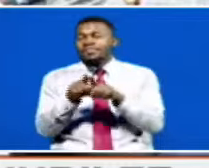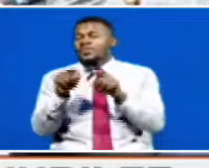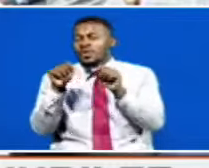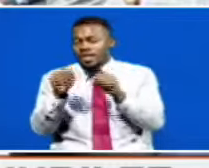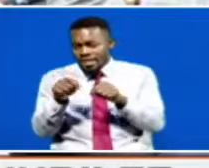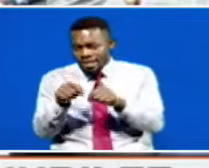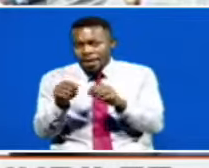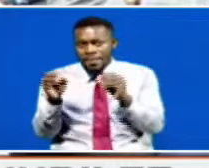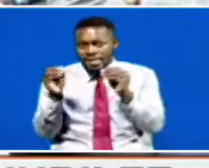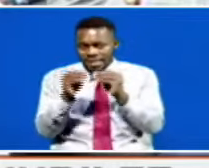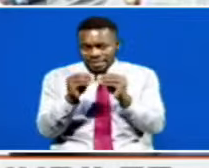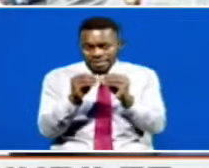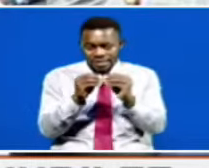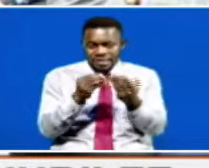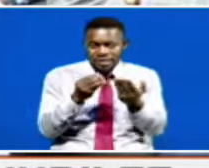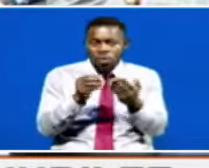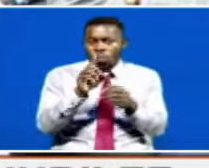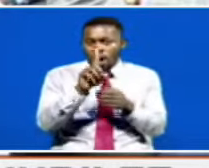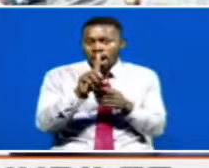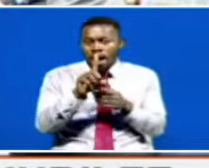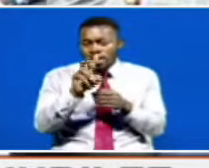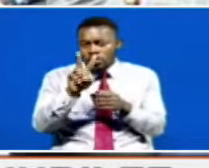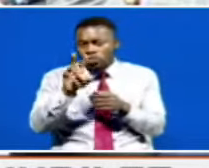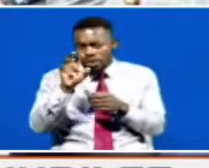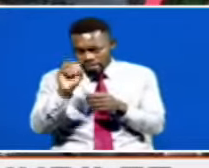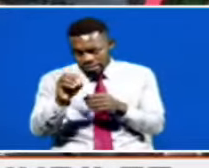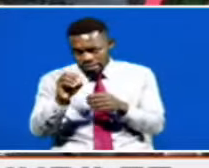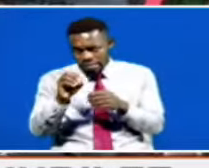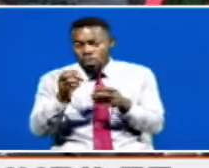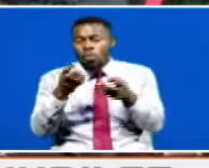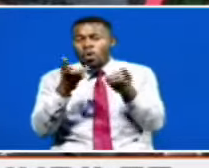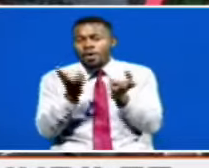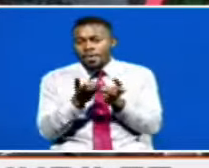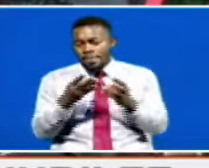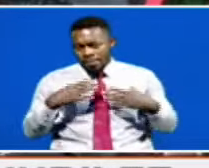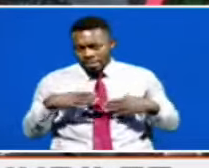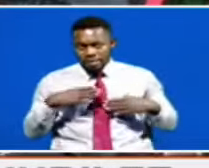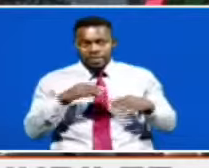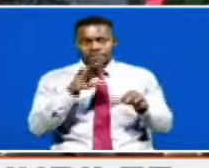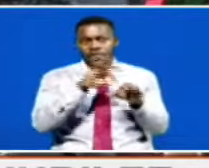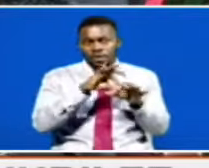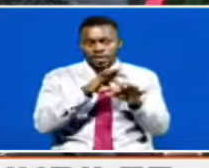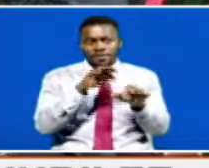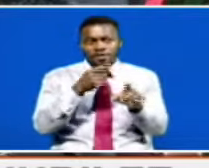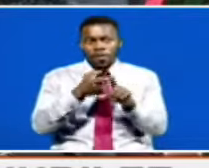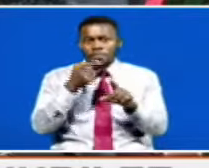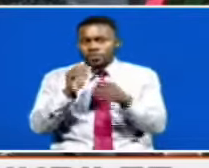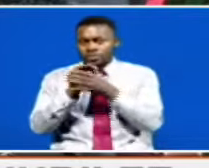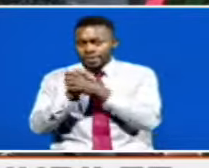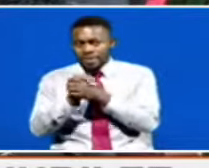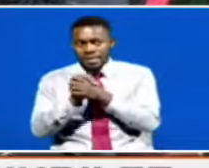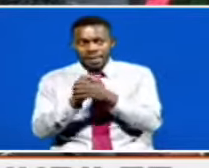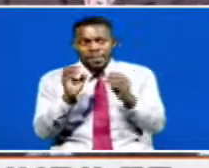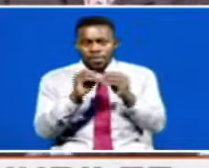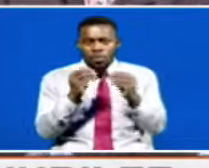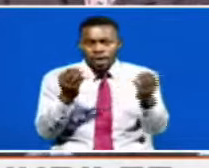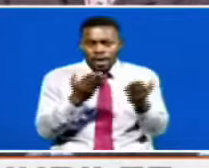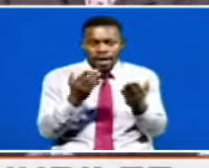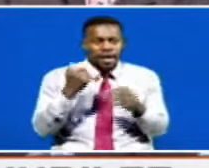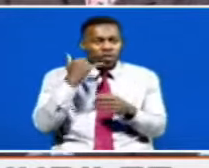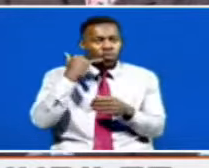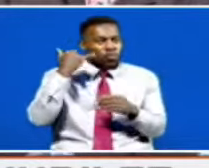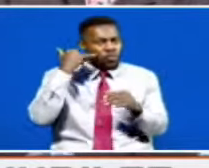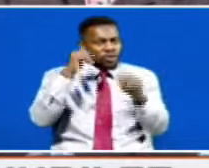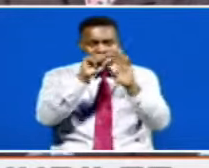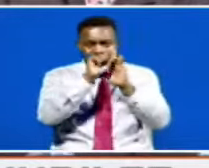wadi 120 ambao walichaguliwa kwenye chama cha Jubilee kwenye uchaguzi uliopita katika ikulu ya Nakuru. Kikosi